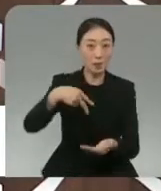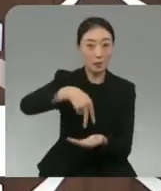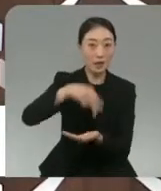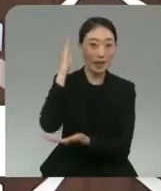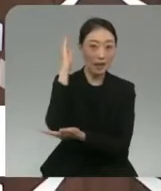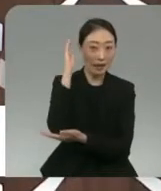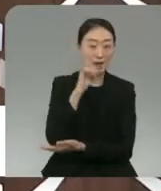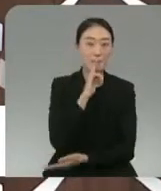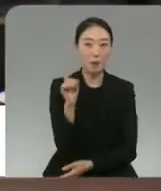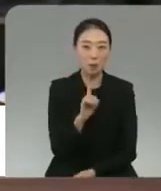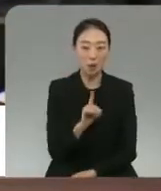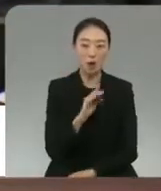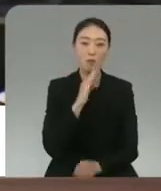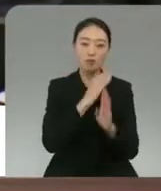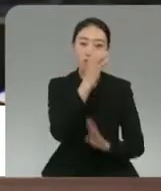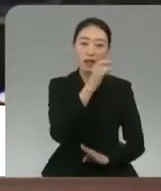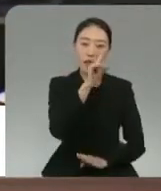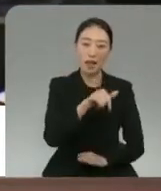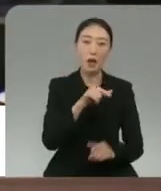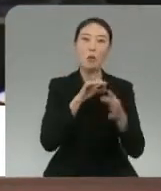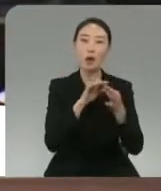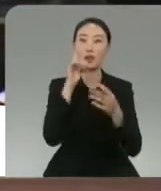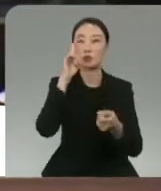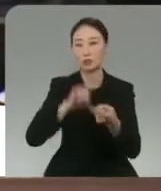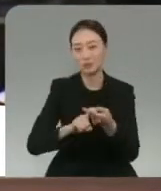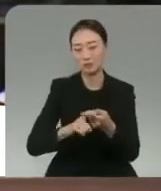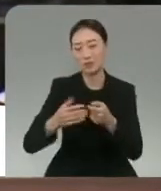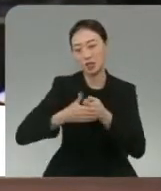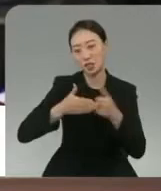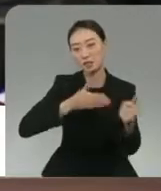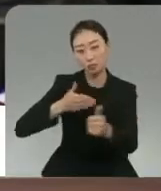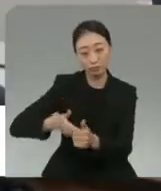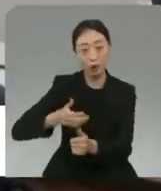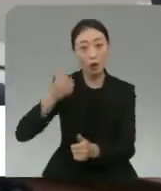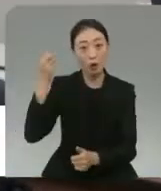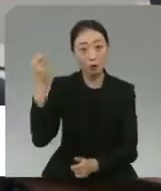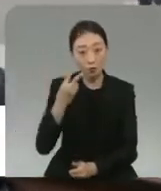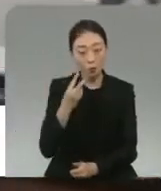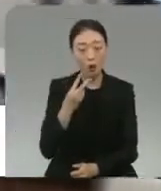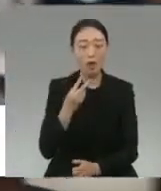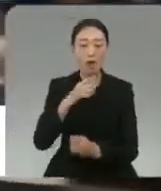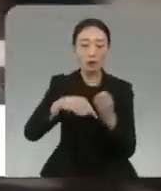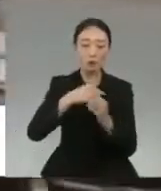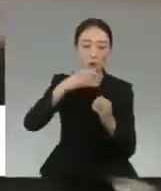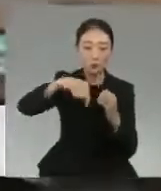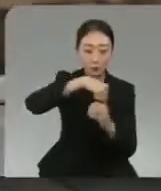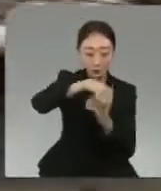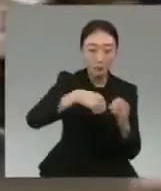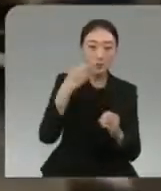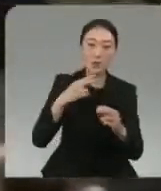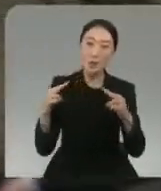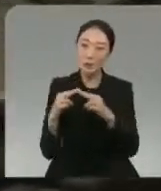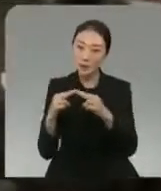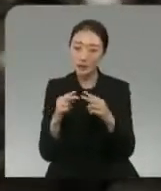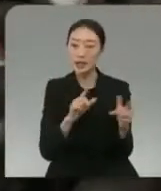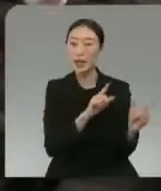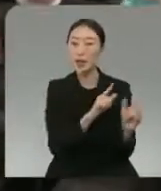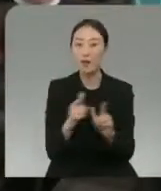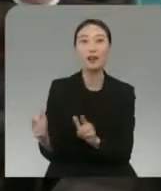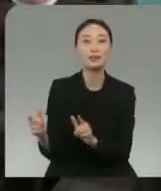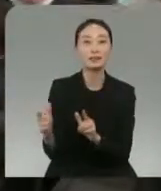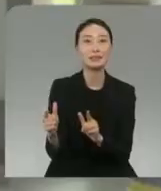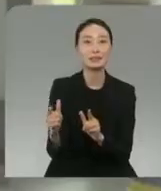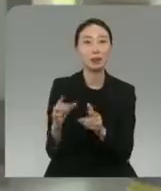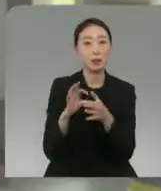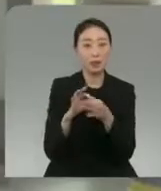kết quả cụ thể nhưng Nhật Bản không có nhiều điều để trao đổi về quan hệ song phương trước thềm Cuộc bầu cử Thượng viện tổng thống dung dự kiến sẽ đề